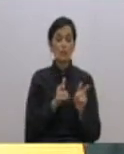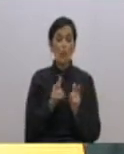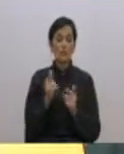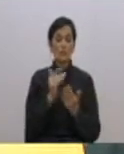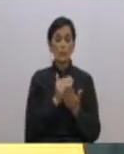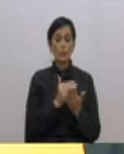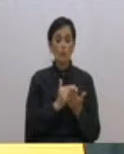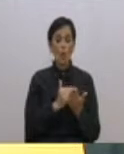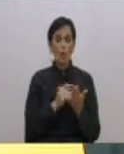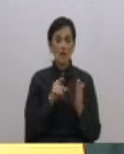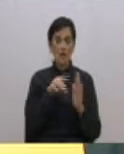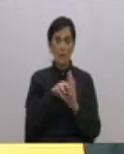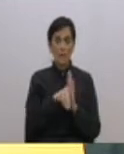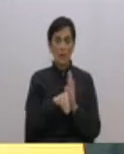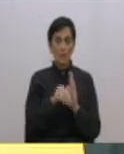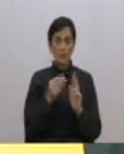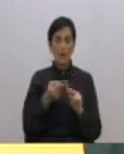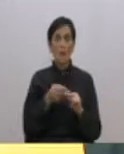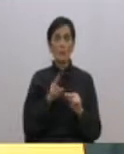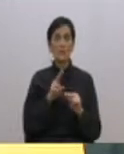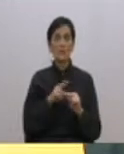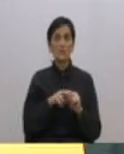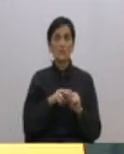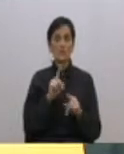პროგრამებში და ამისათვის, რა თქმა უნდა,